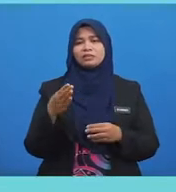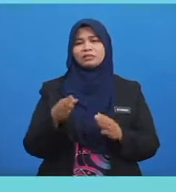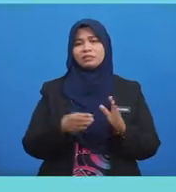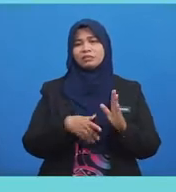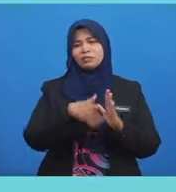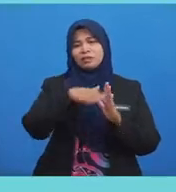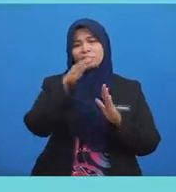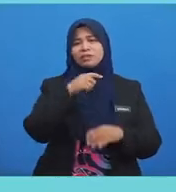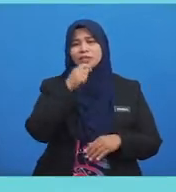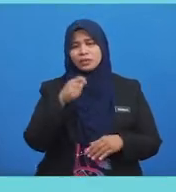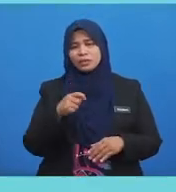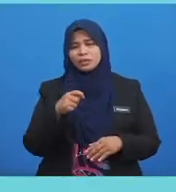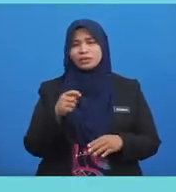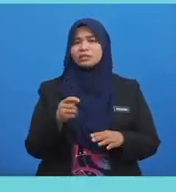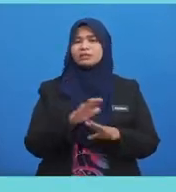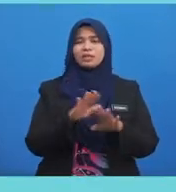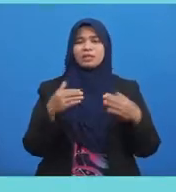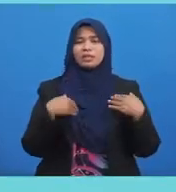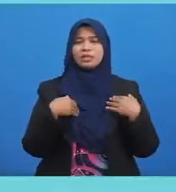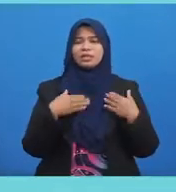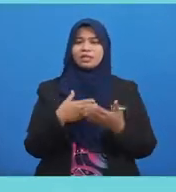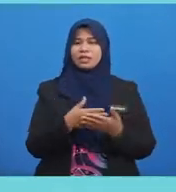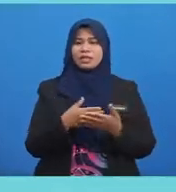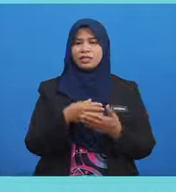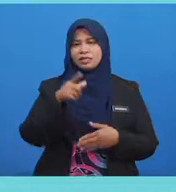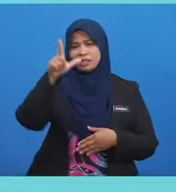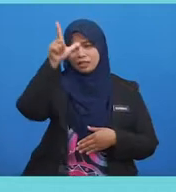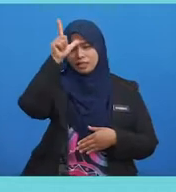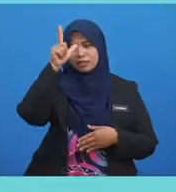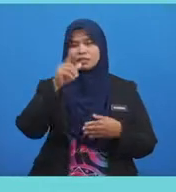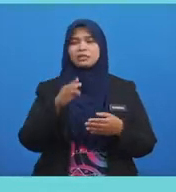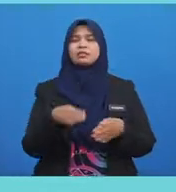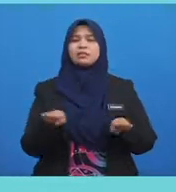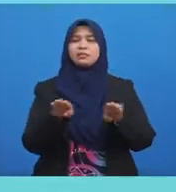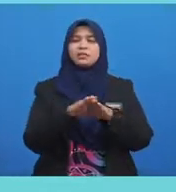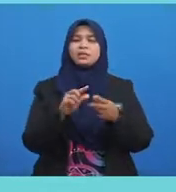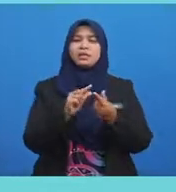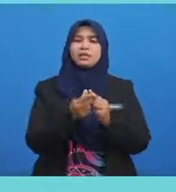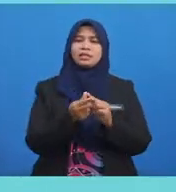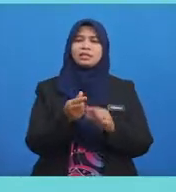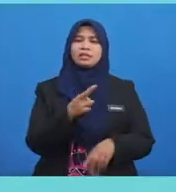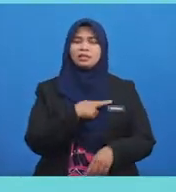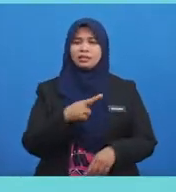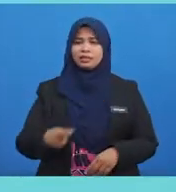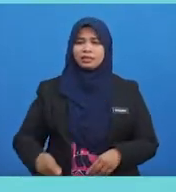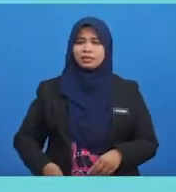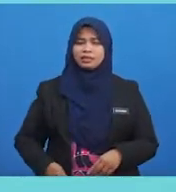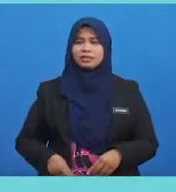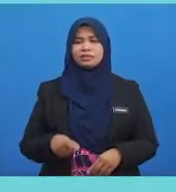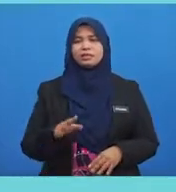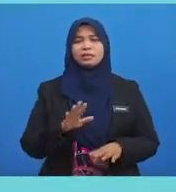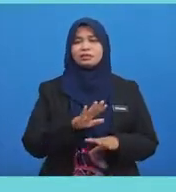beliau semakin tua, beliau tidak mempunyai anak lelaki sebagai pengganti raja. Tambahan